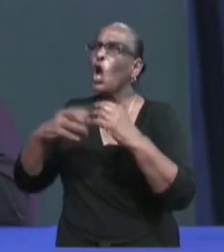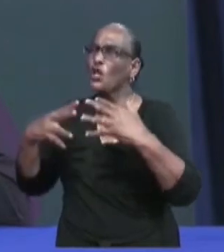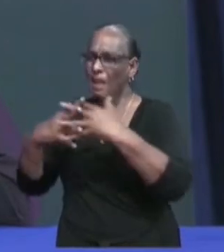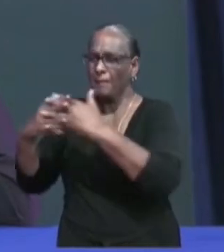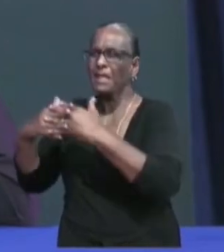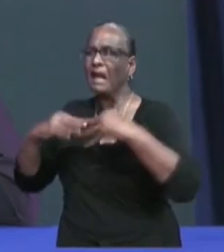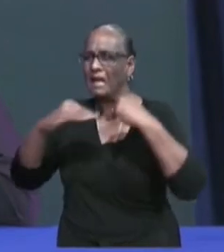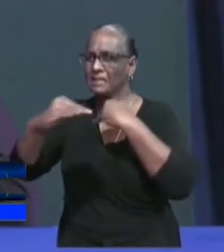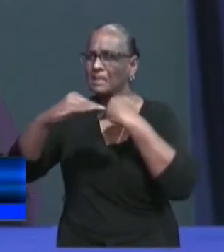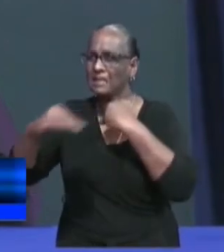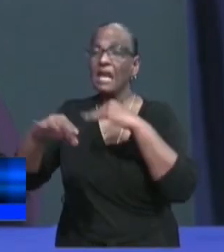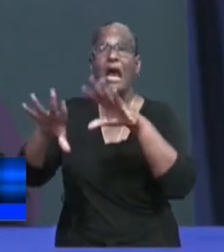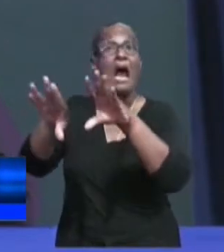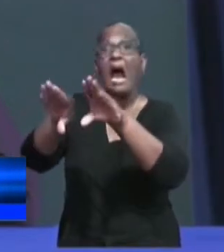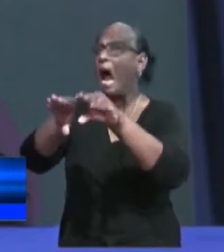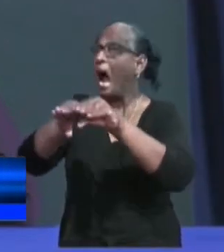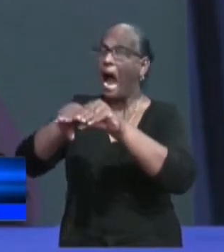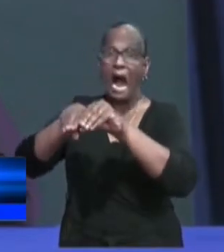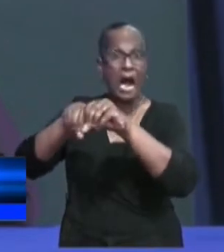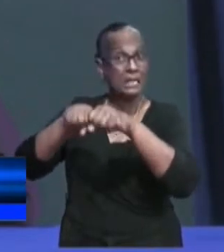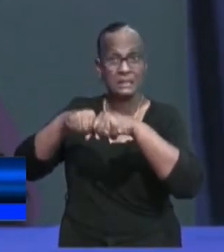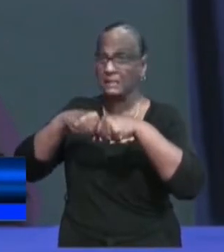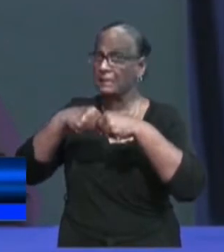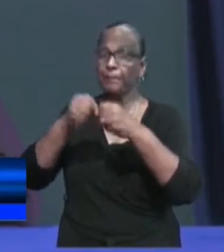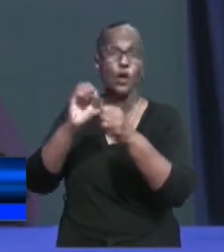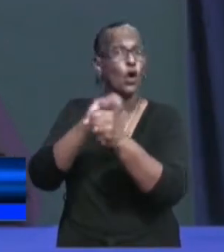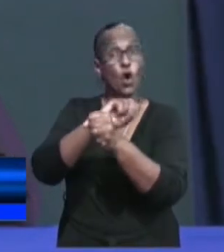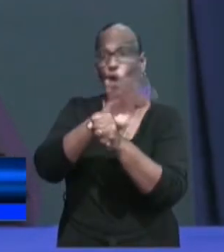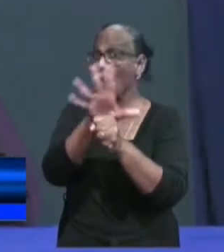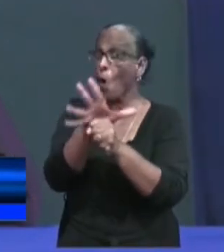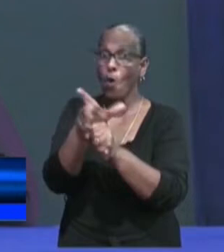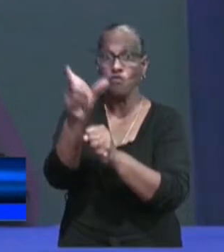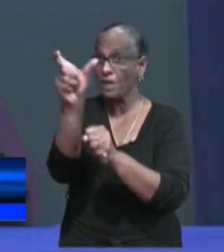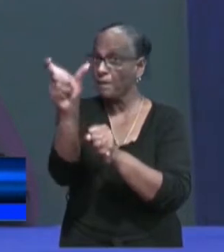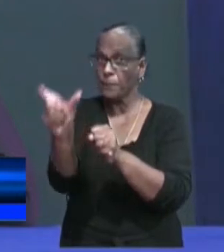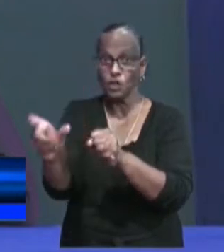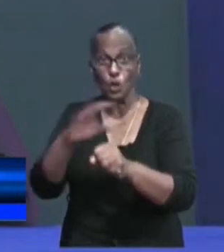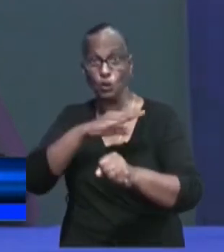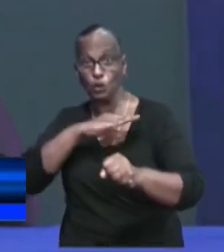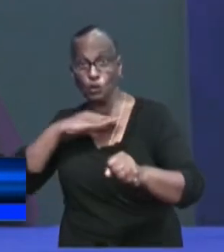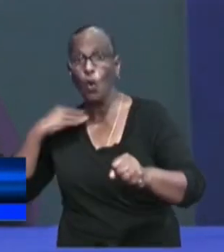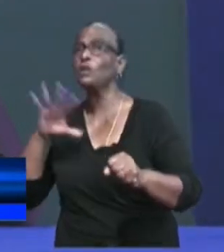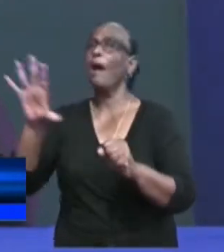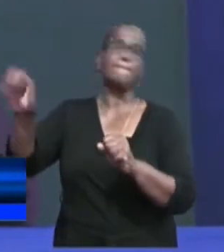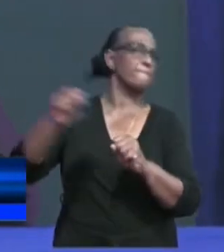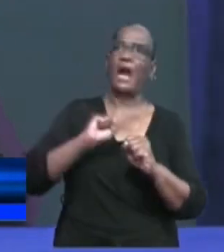landen, accepteren geen COVID-lijken in Suriname.